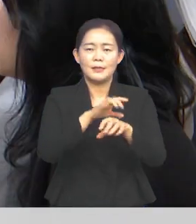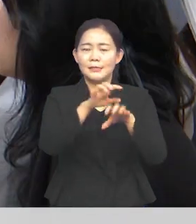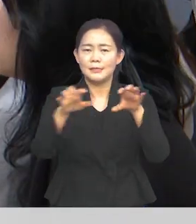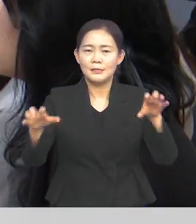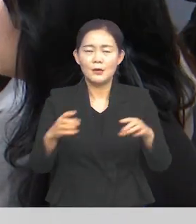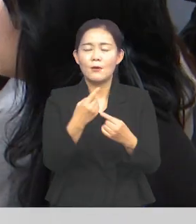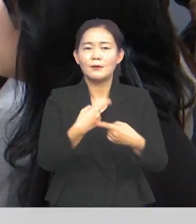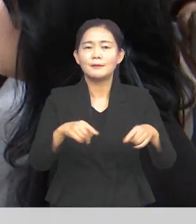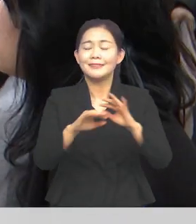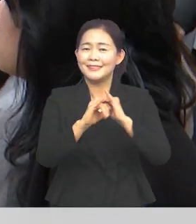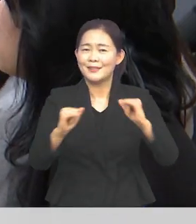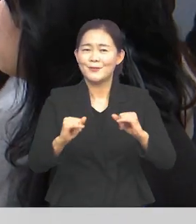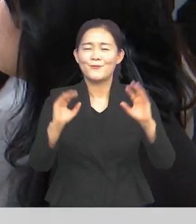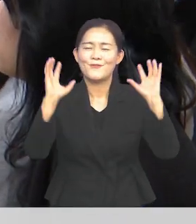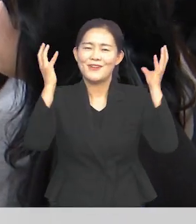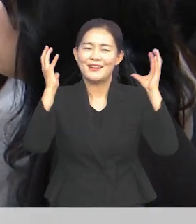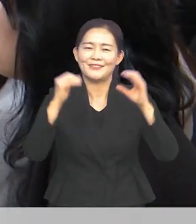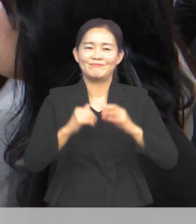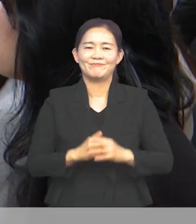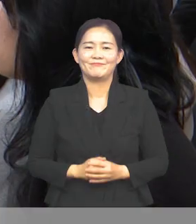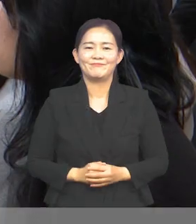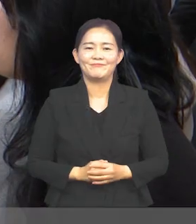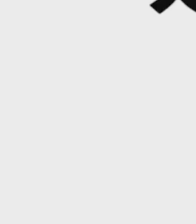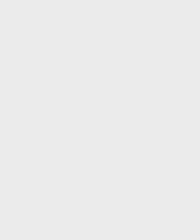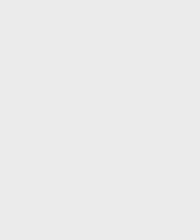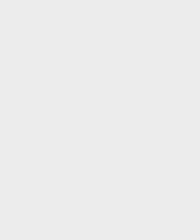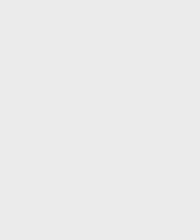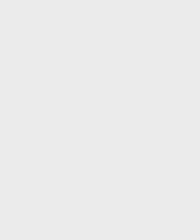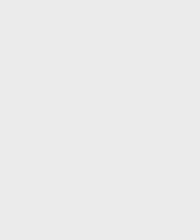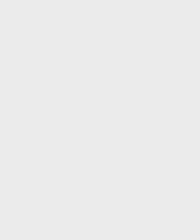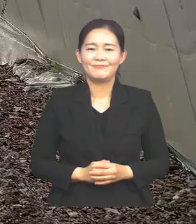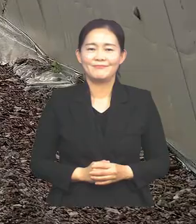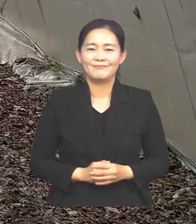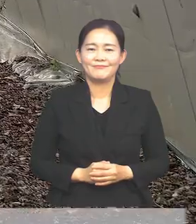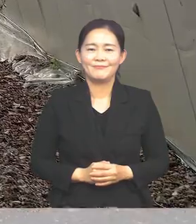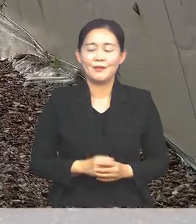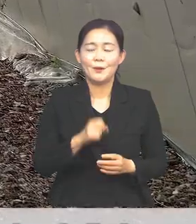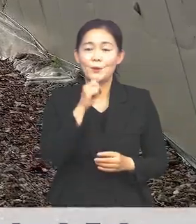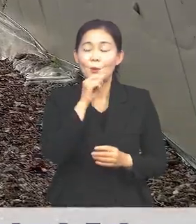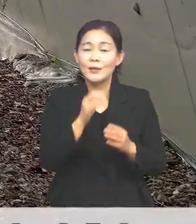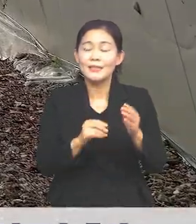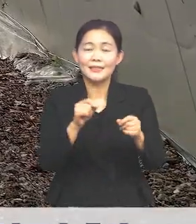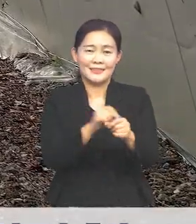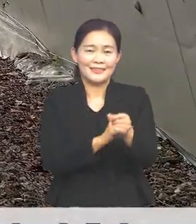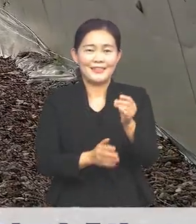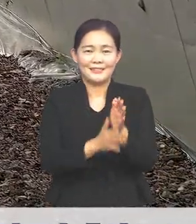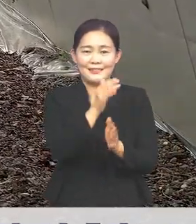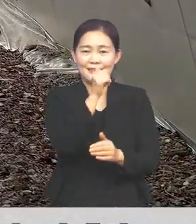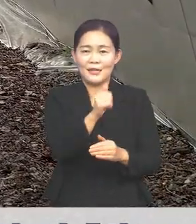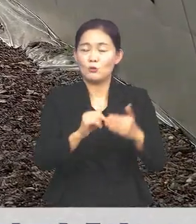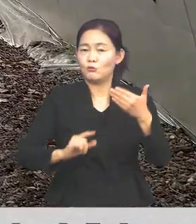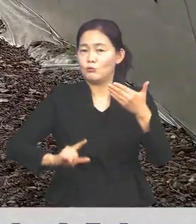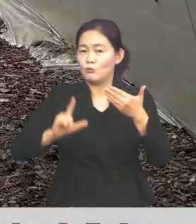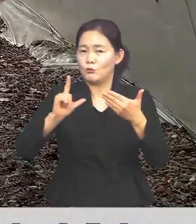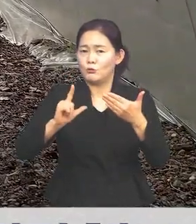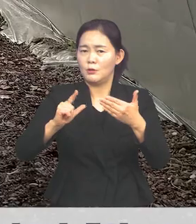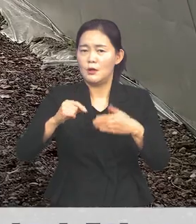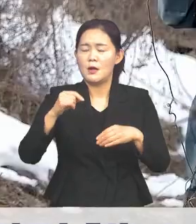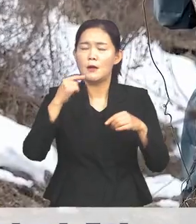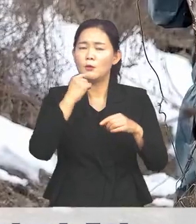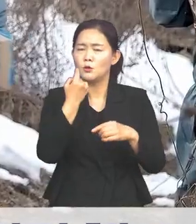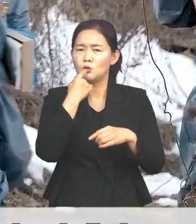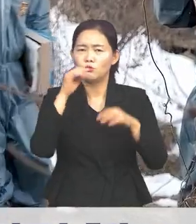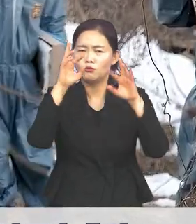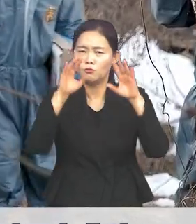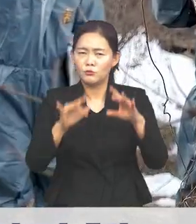물론 지역 주민들도 크게 환영한다고 말했습니다. 이상일 용인특례시장은 9일 폭설로